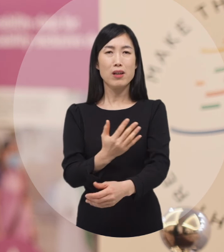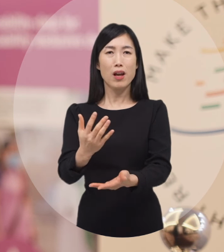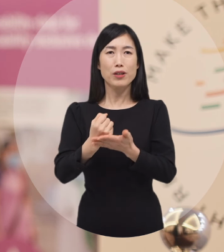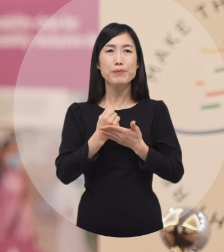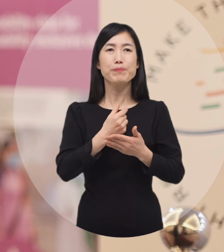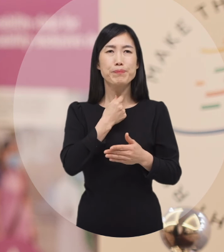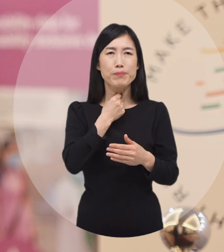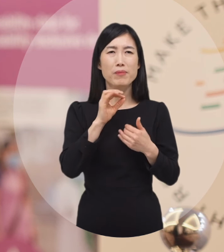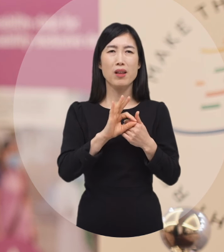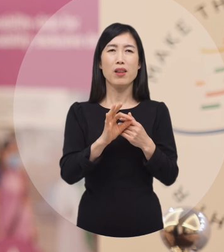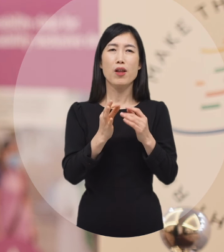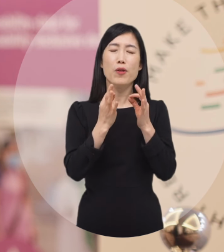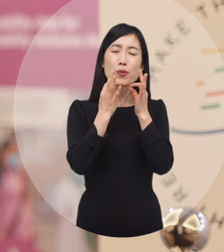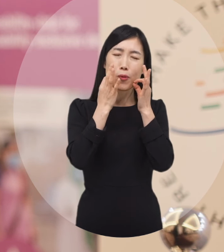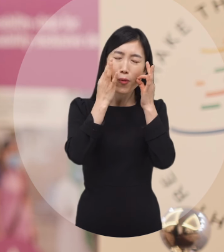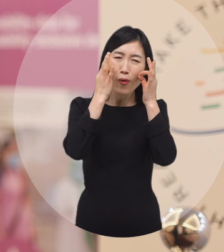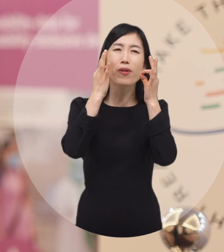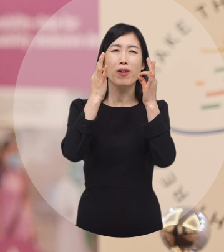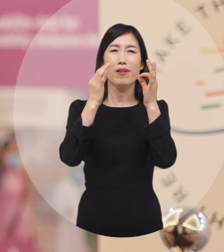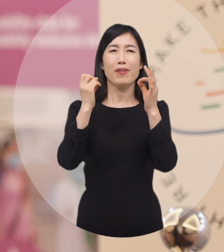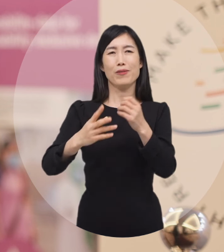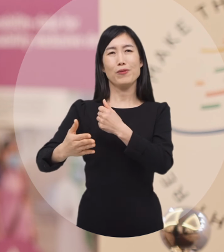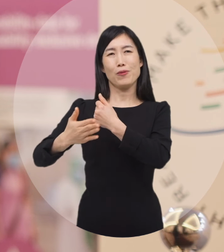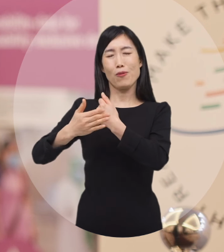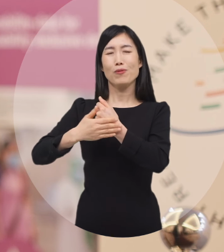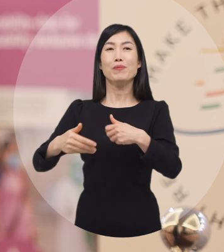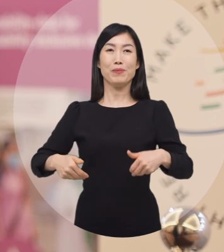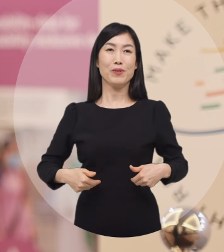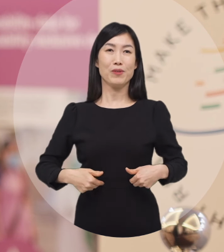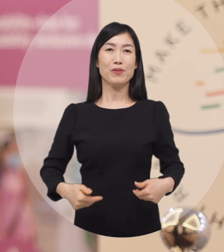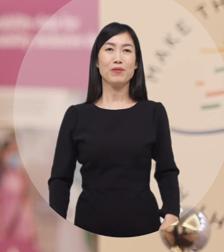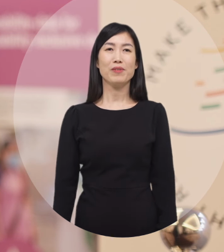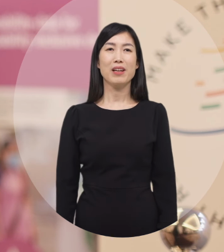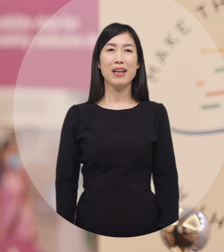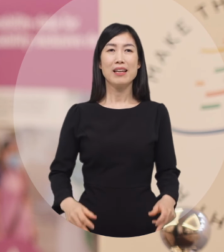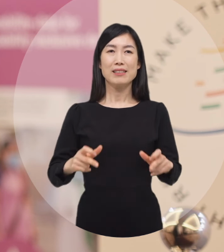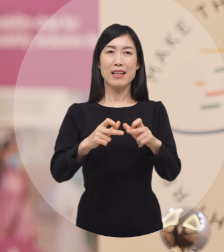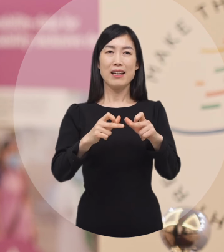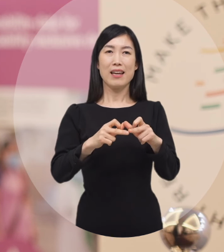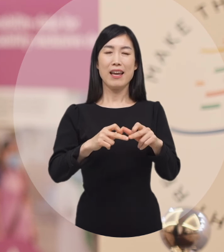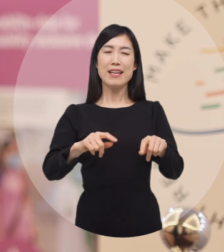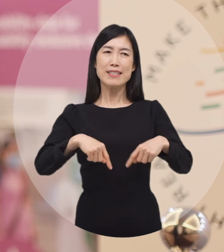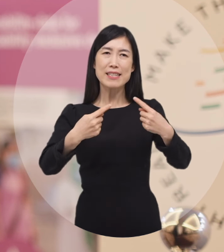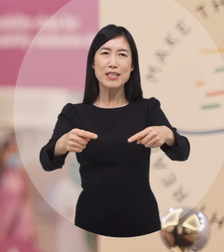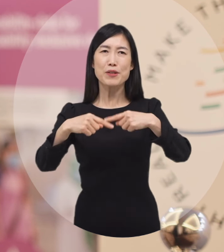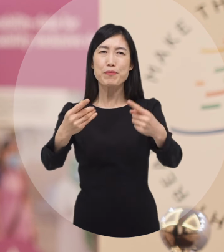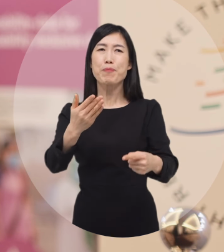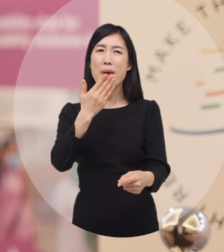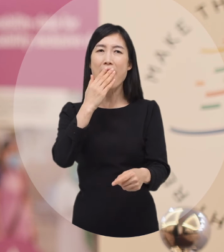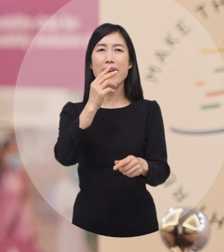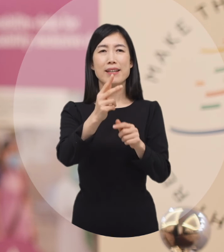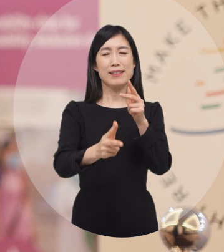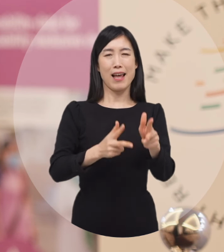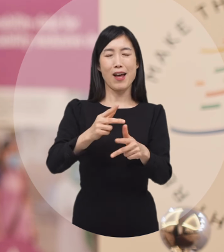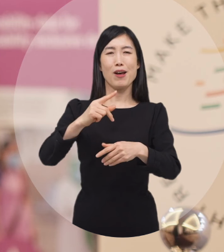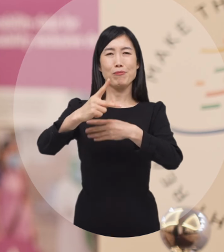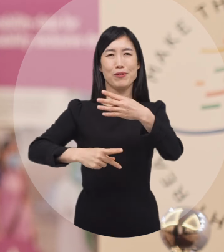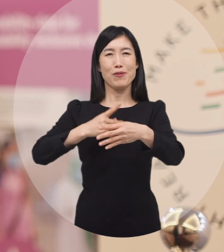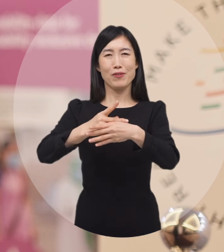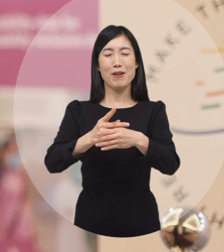rally, we try to engage as much as we can for person with disability to participate any project or any